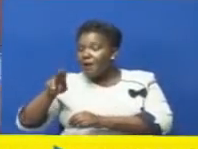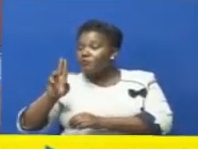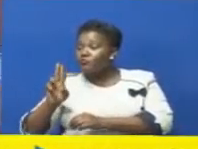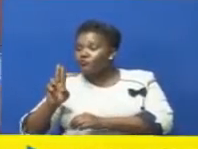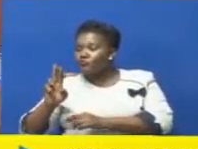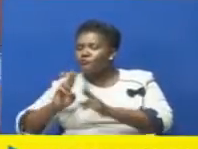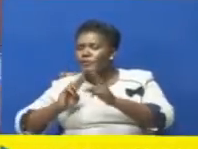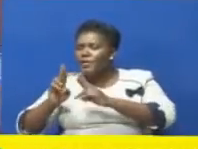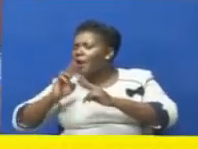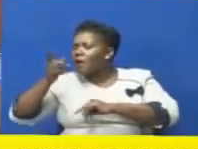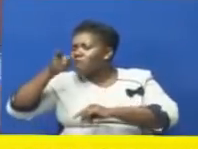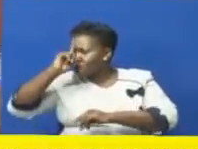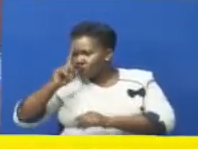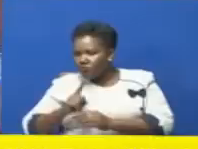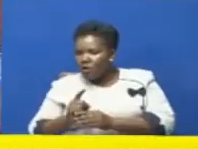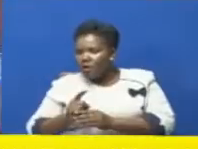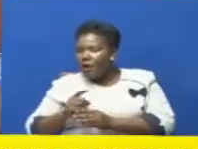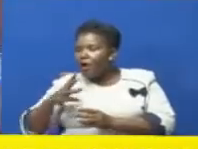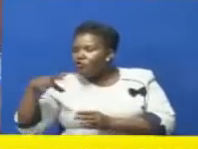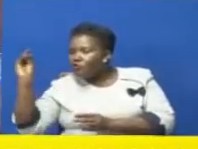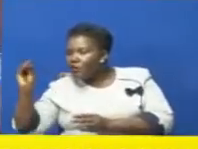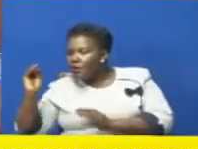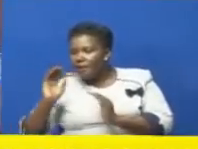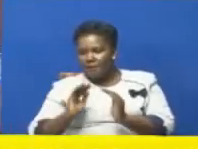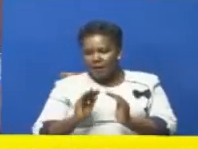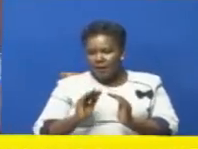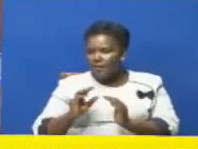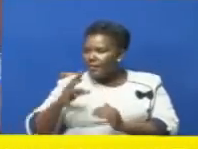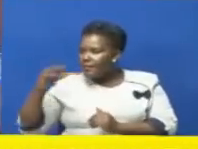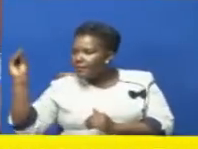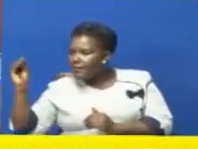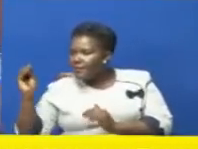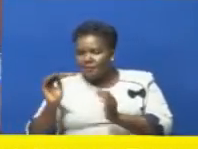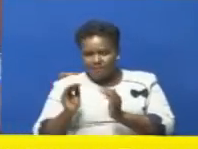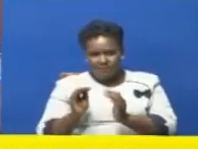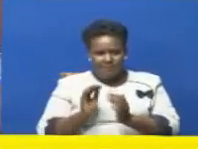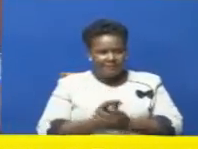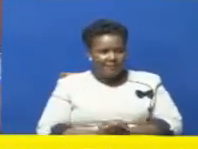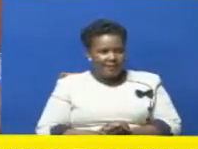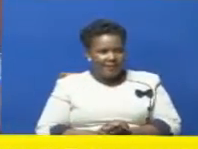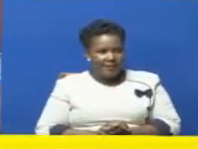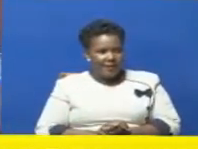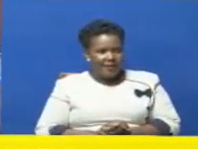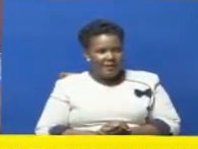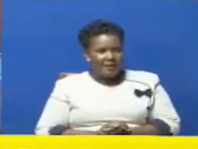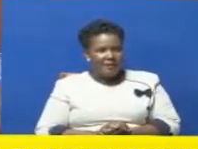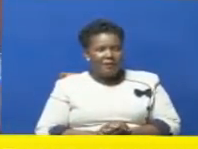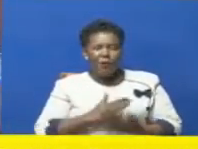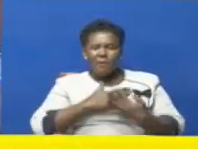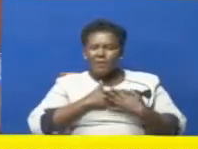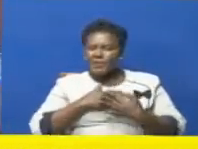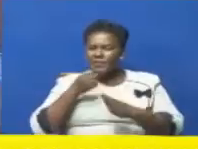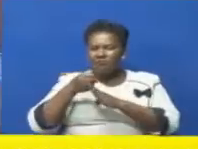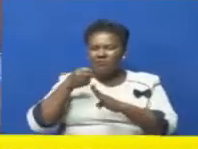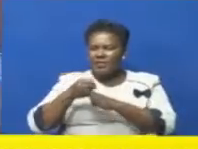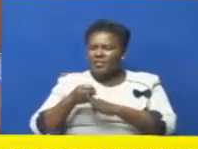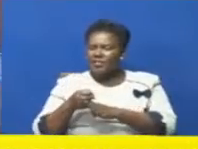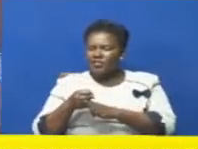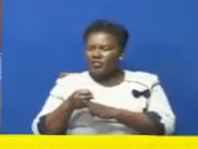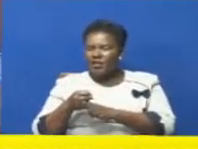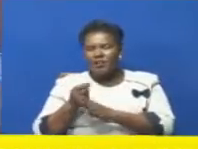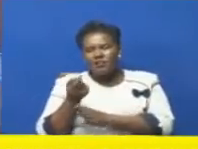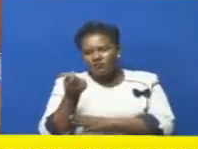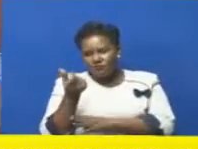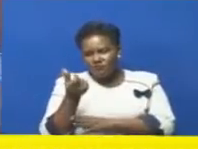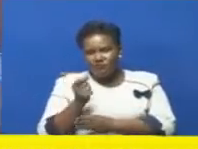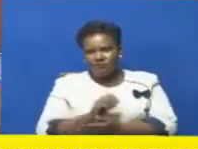na huku, wenzetu huwa wanacheza na mikakati. Pressure inakuwa kidogo sana ya mashabiki, huwa hawafanyi maamuzi kwa sababu ya